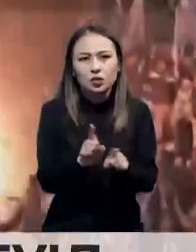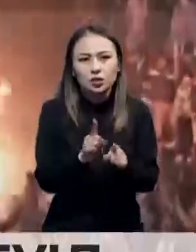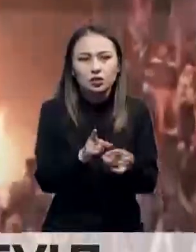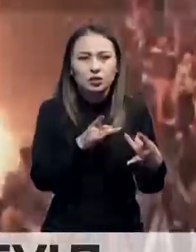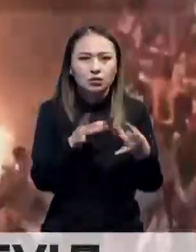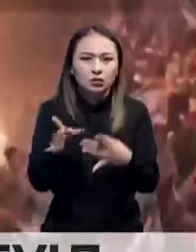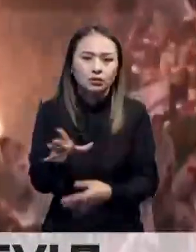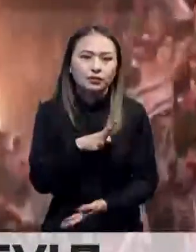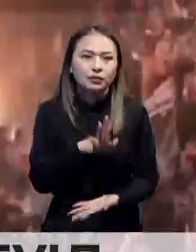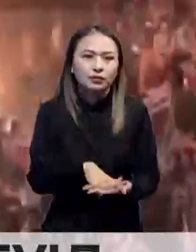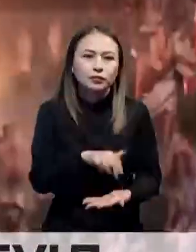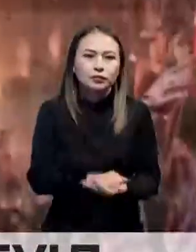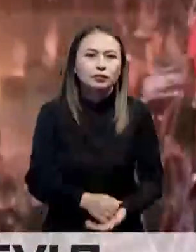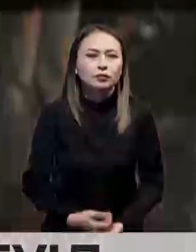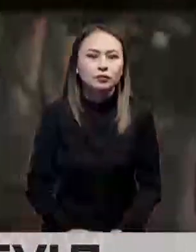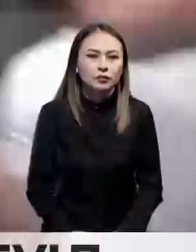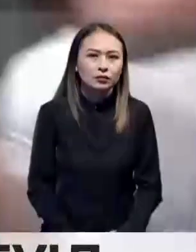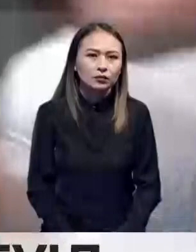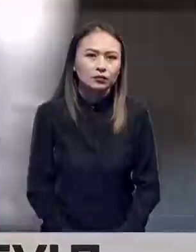су атқыштарды қолданған.